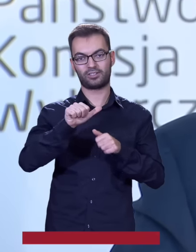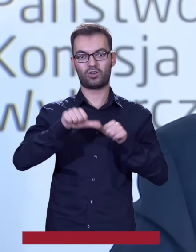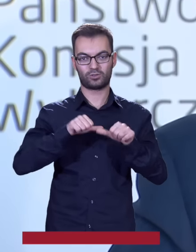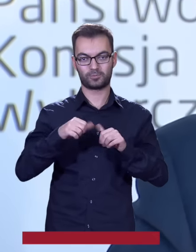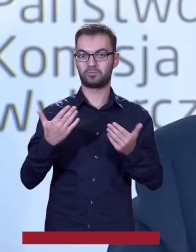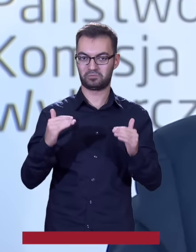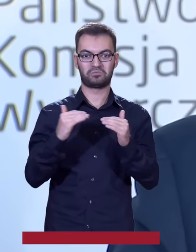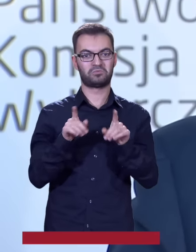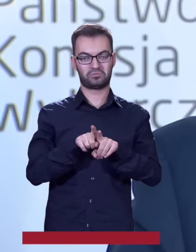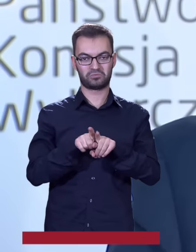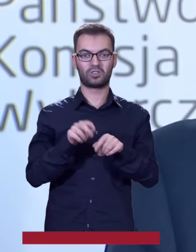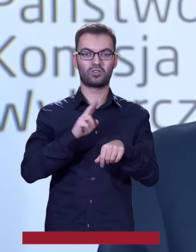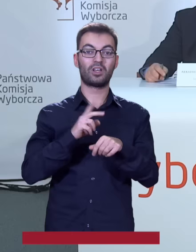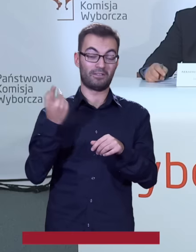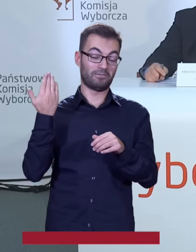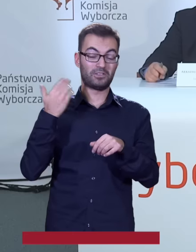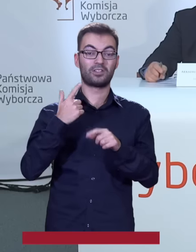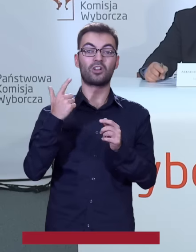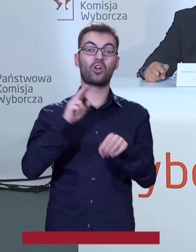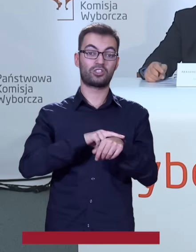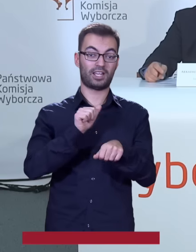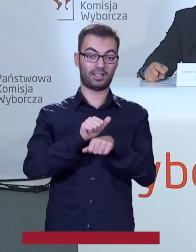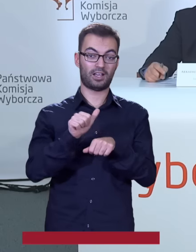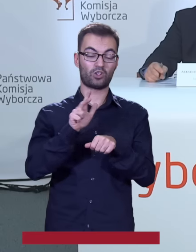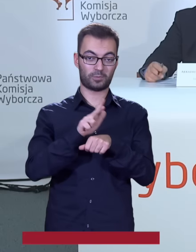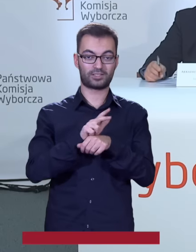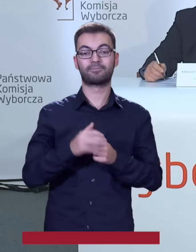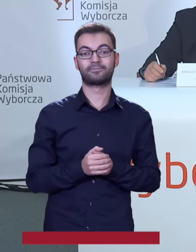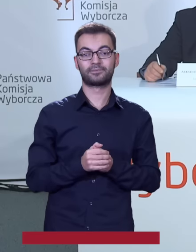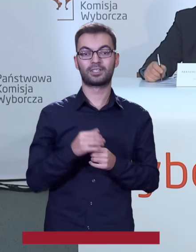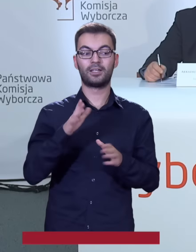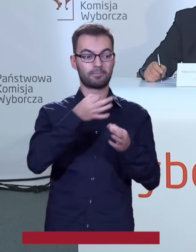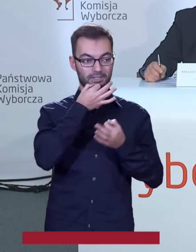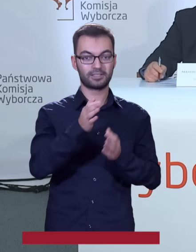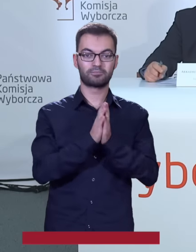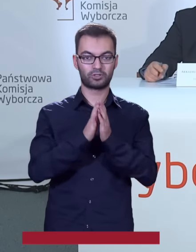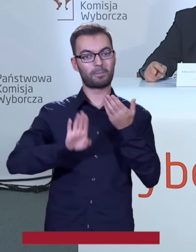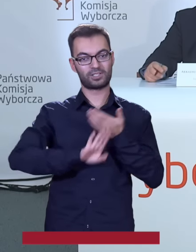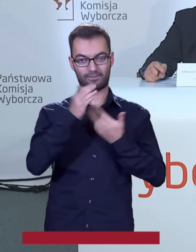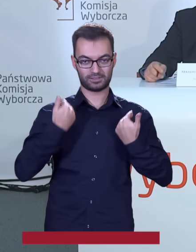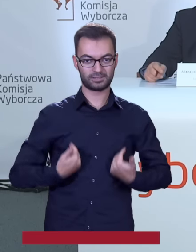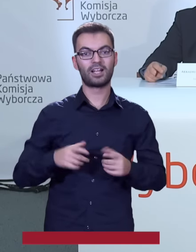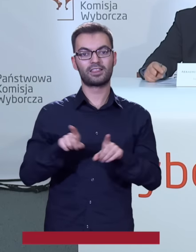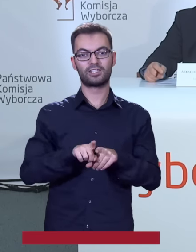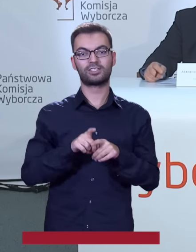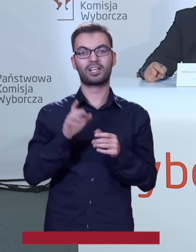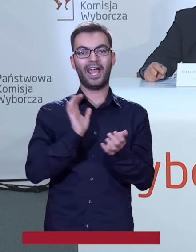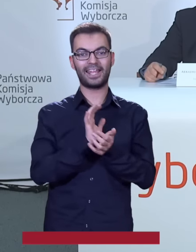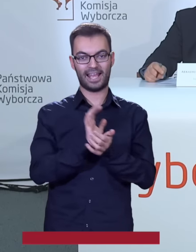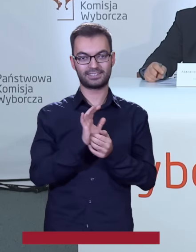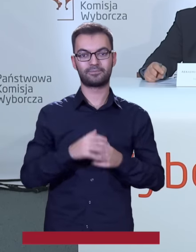2011 z godziny 18. Szanowni Państwo, jeżeli są pytania, proszę przedstawić siebie i redakcję, którą Państwo